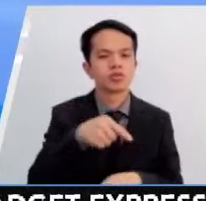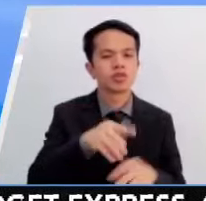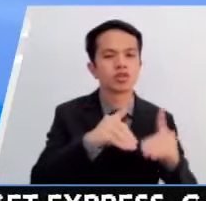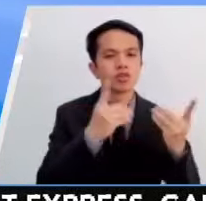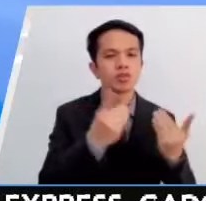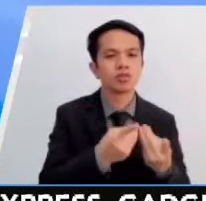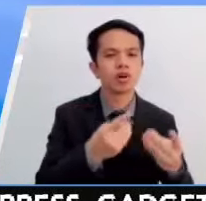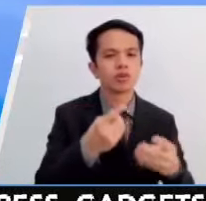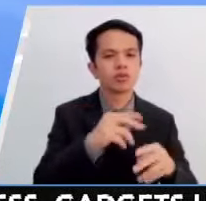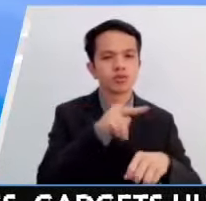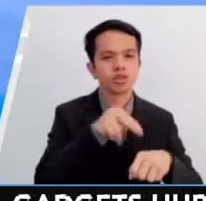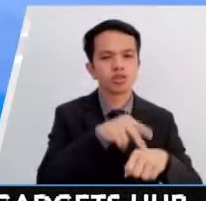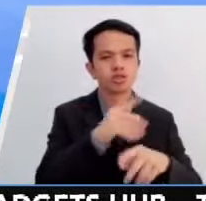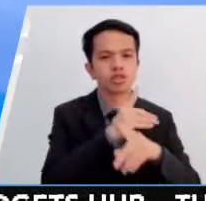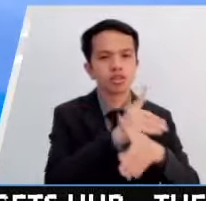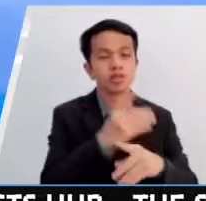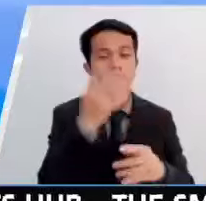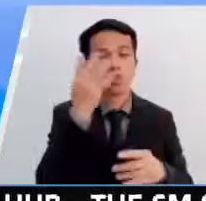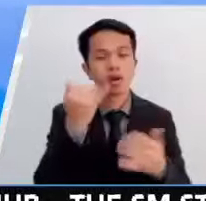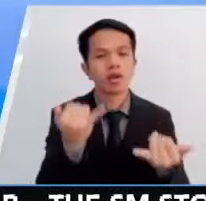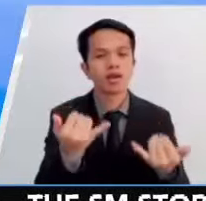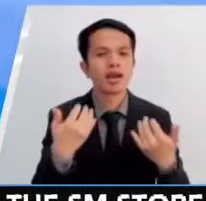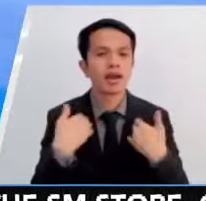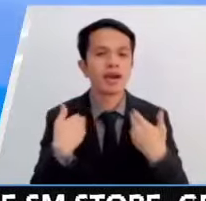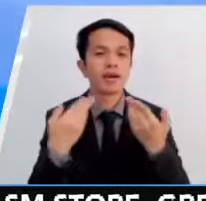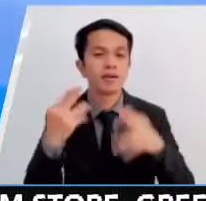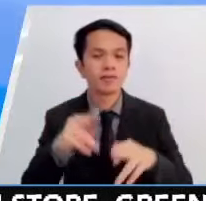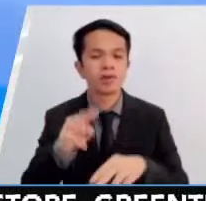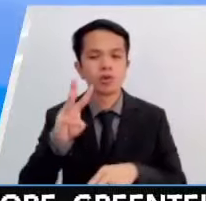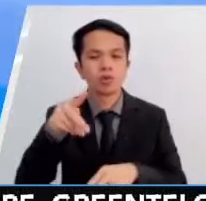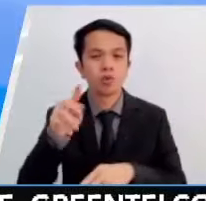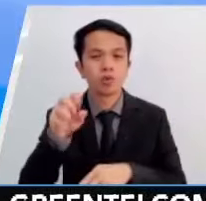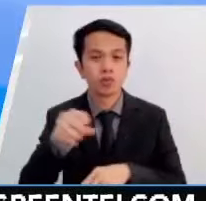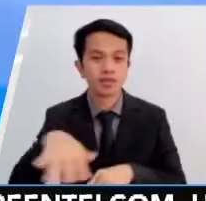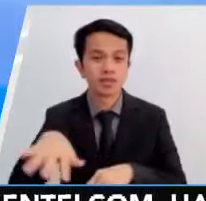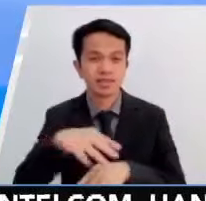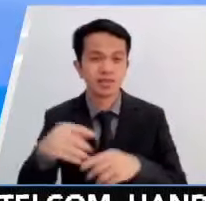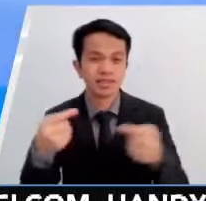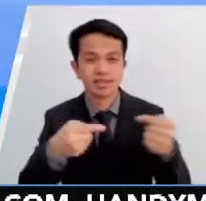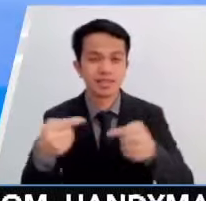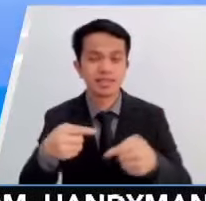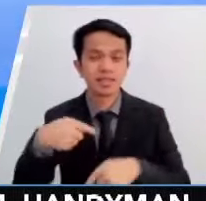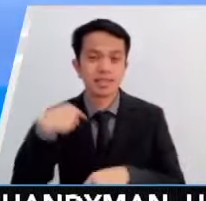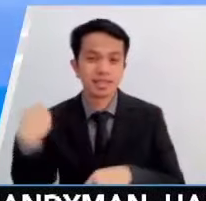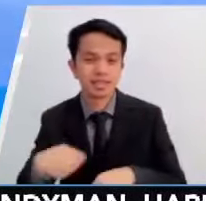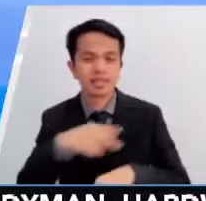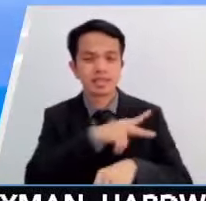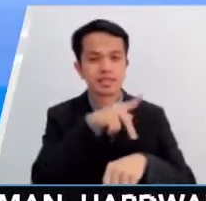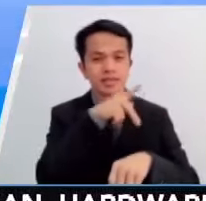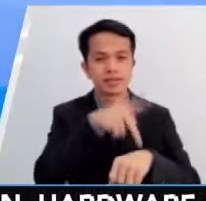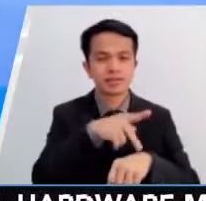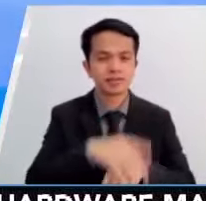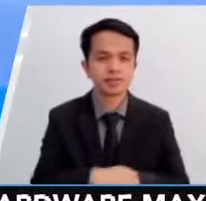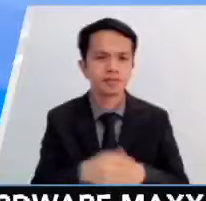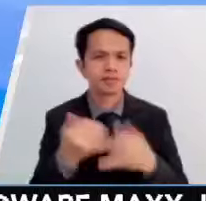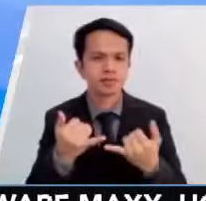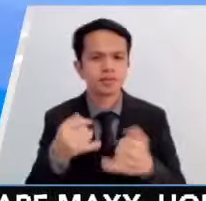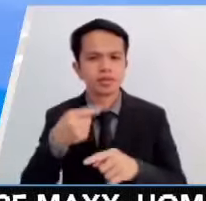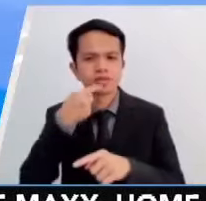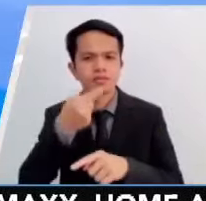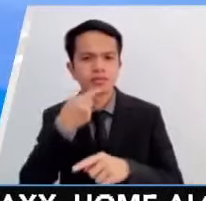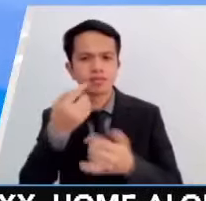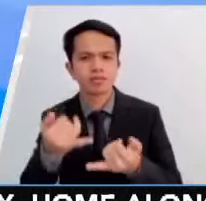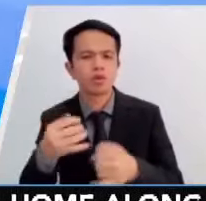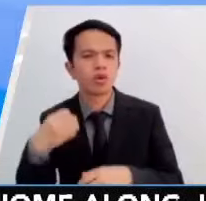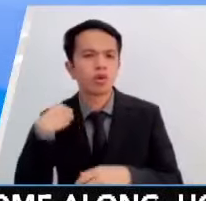po yan ng panibagong insidente sa West Philippine Sea sa pagitan ng China at ng Pilipinas. Nagsalita rin ang isang opisyal ng